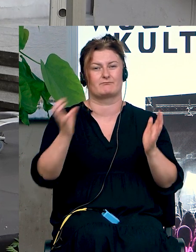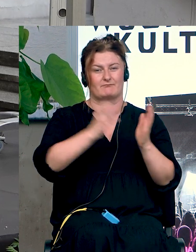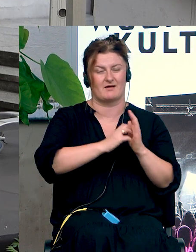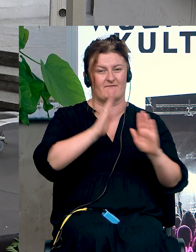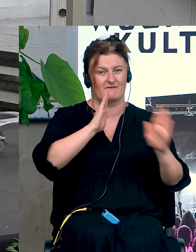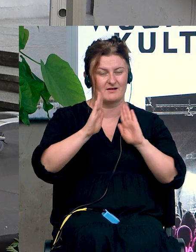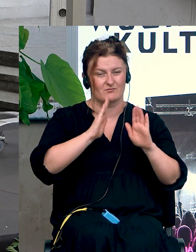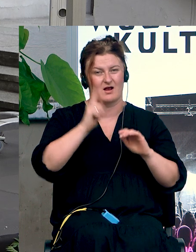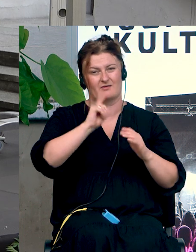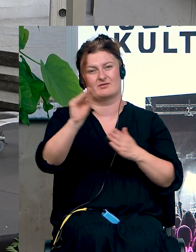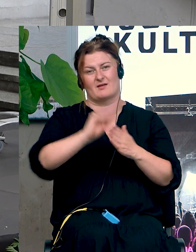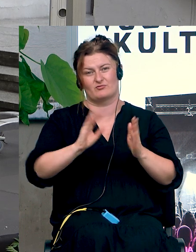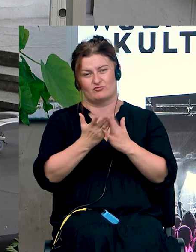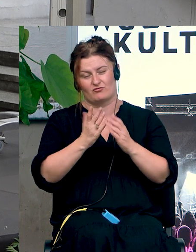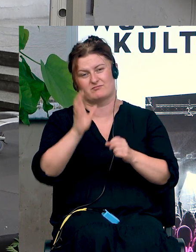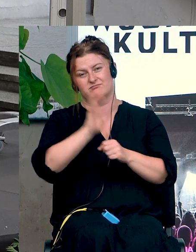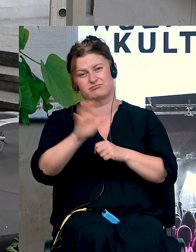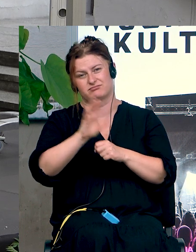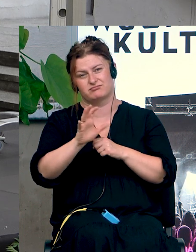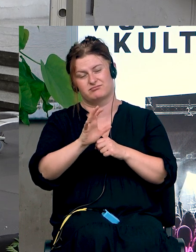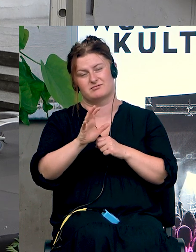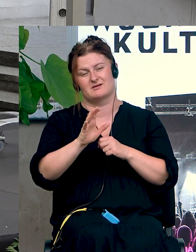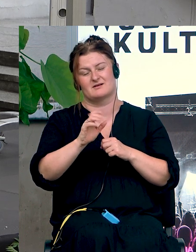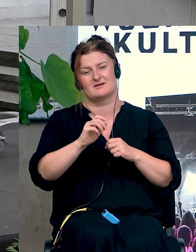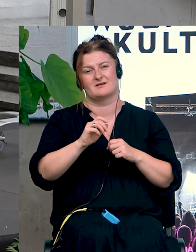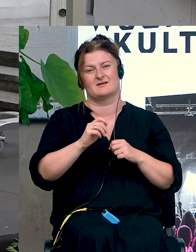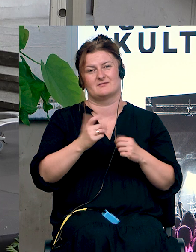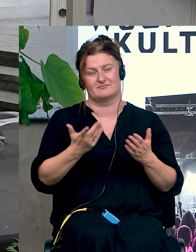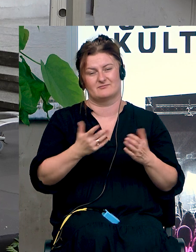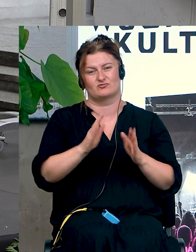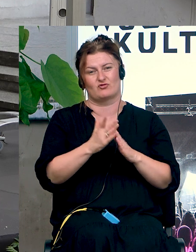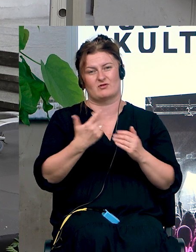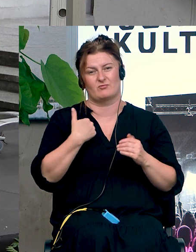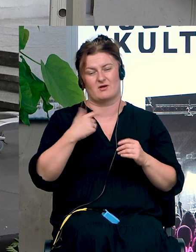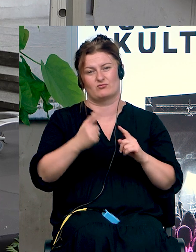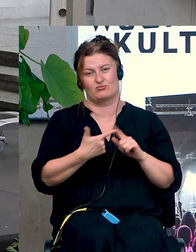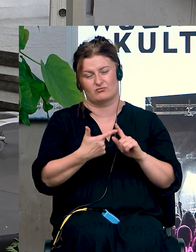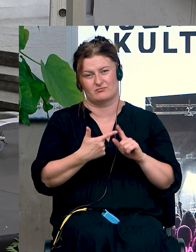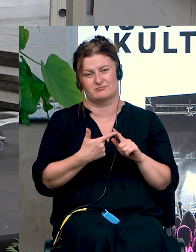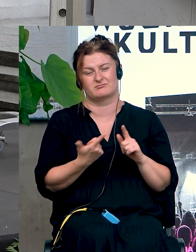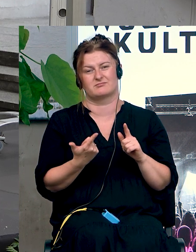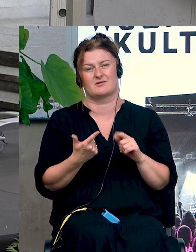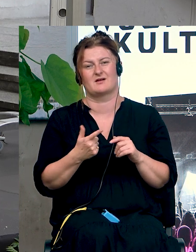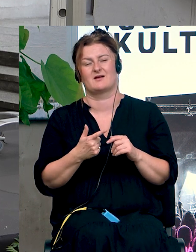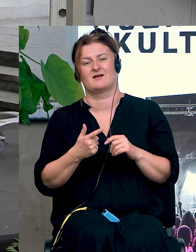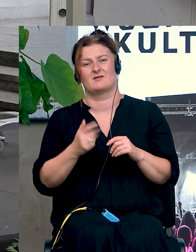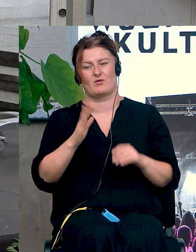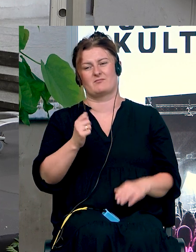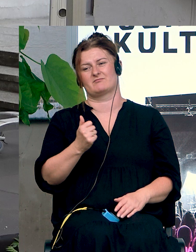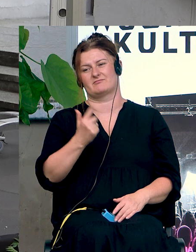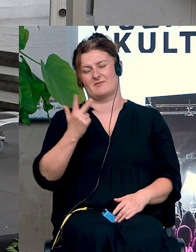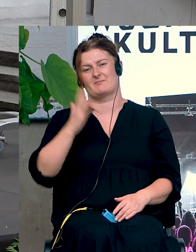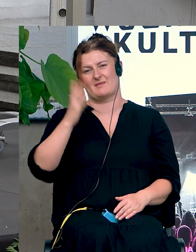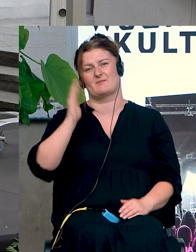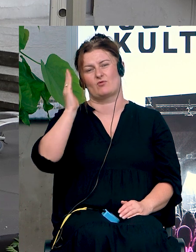Лева» в Україні. І це була друга. Після того я написала ще кілька. І буду робити це далі. А пишеш зараз щось теж